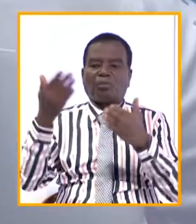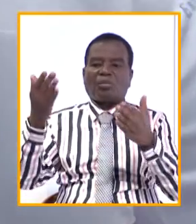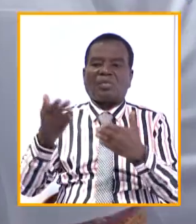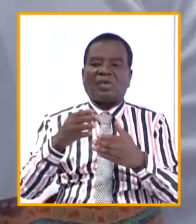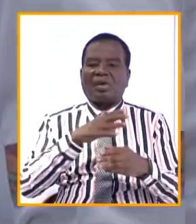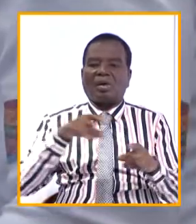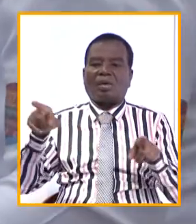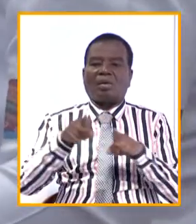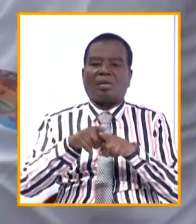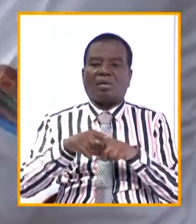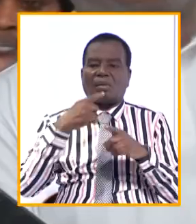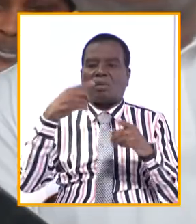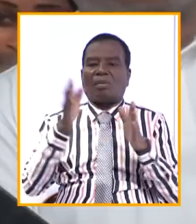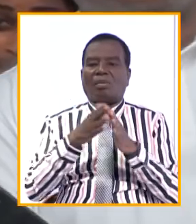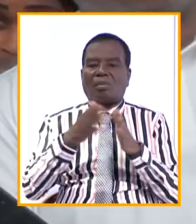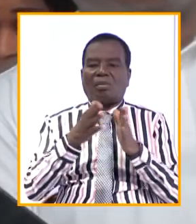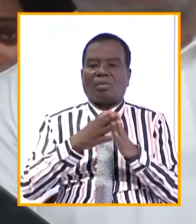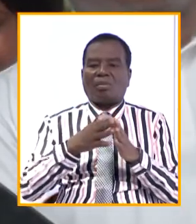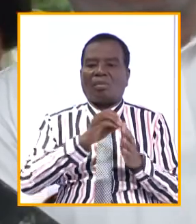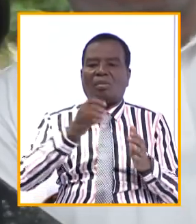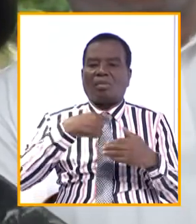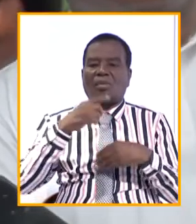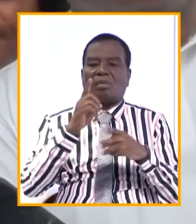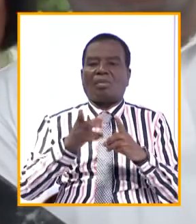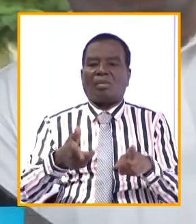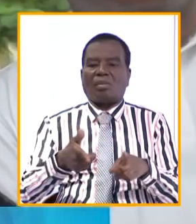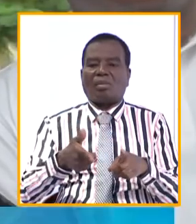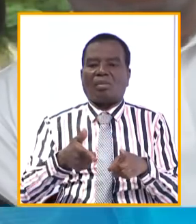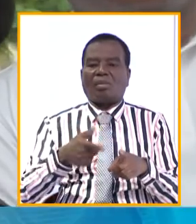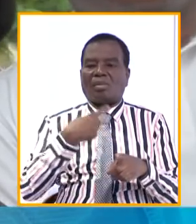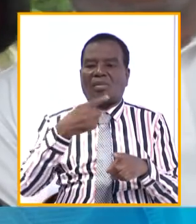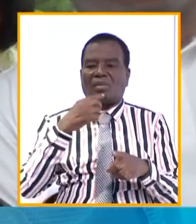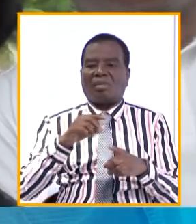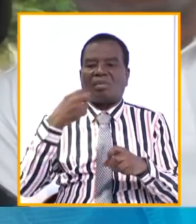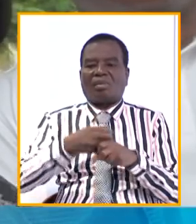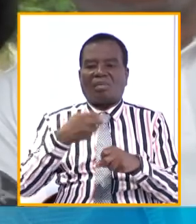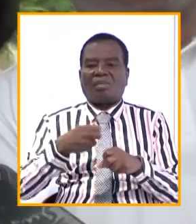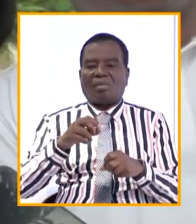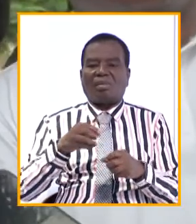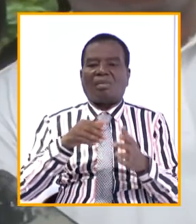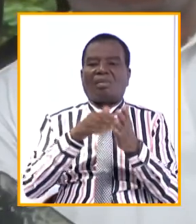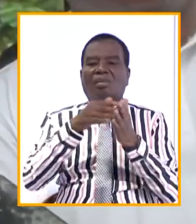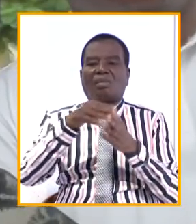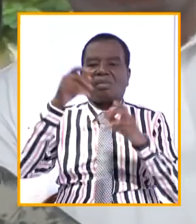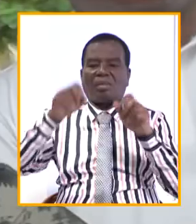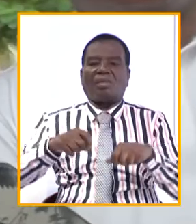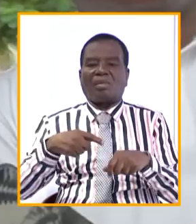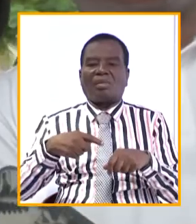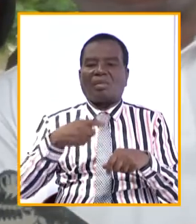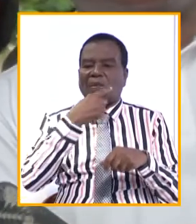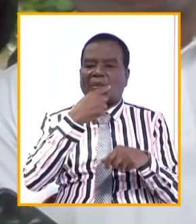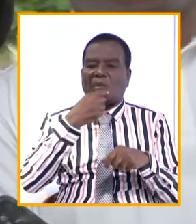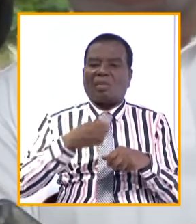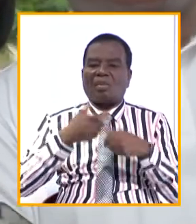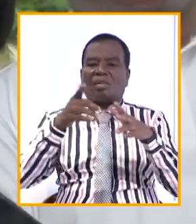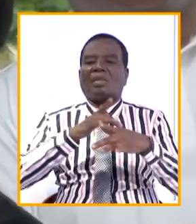et surtout les félicite. On est dans un domaine qui est trop stressant et souvent il faut déstresser, il faut